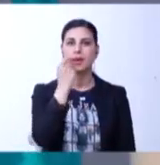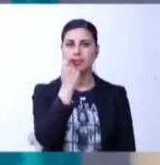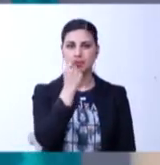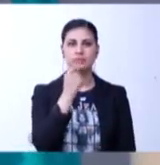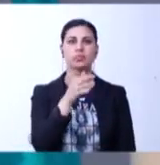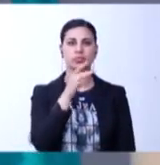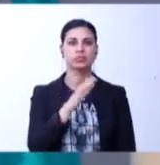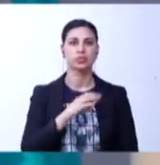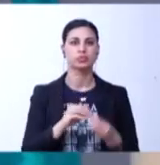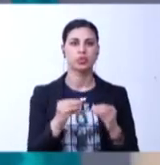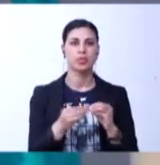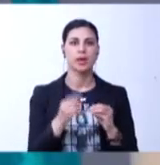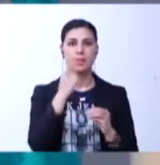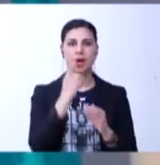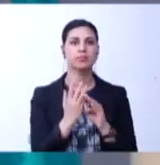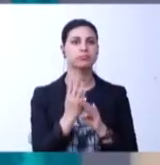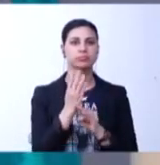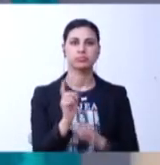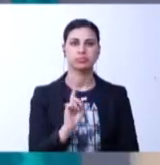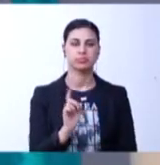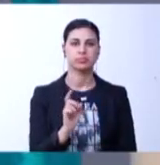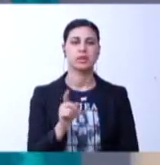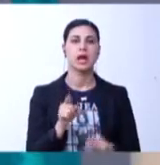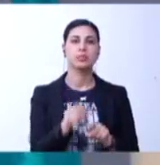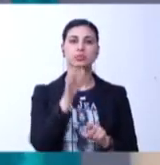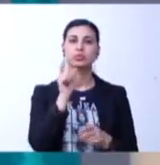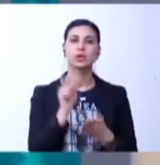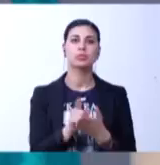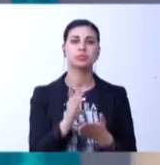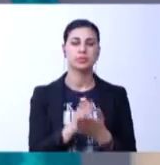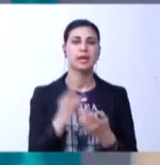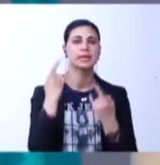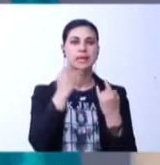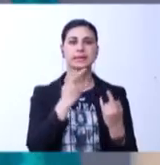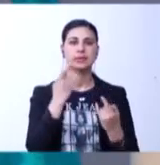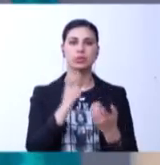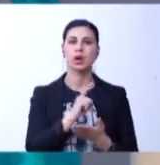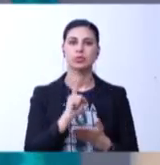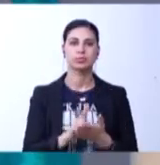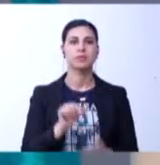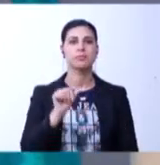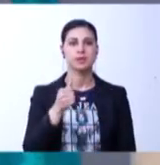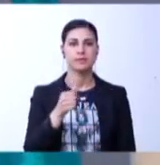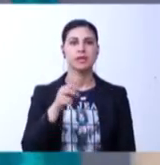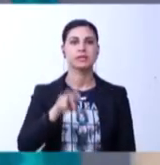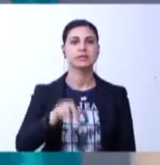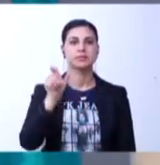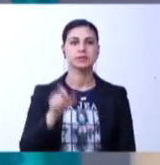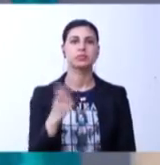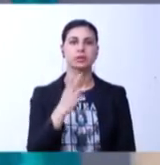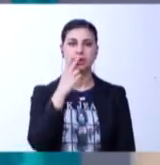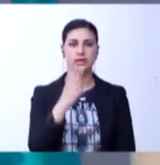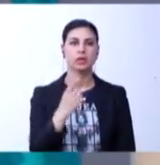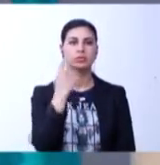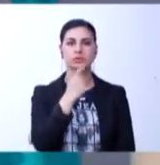დაზიანება და ამის შემდეგ მუდმივი კბილი აღარ ამოდის. ამ დროს აუცილებელია რენტგენოლოგიური გამოკვლევა, სპეციალისტმა უნდა